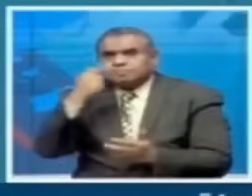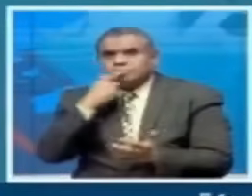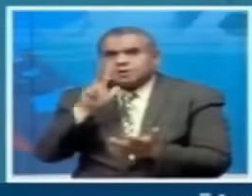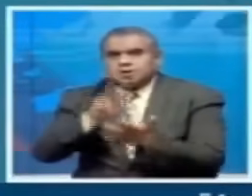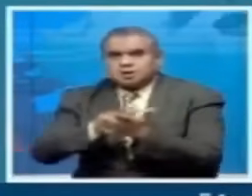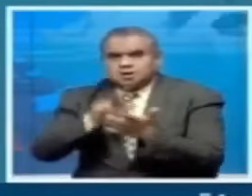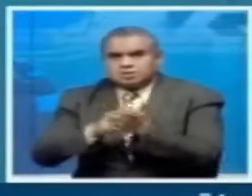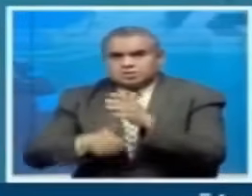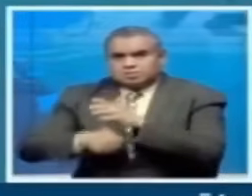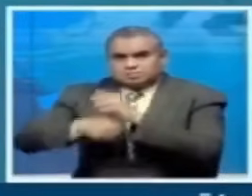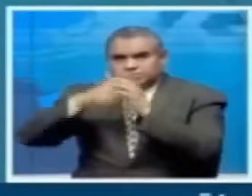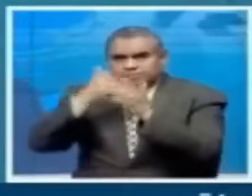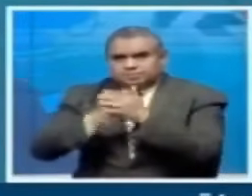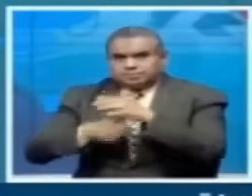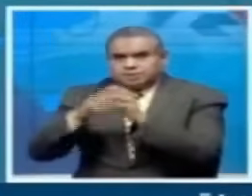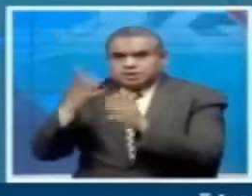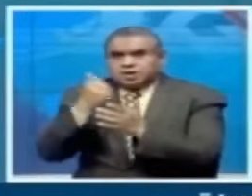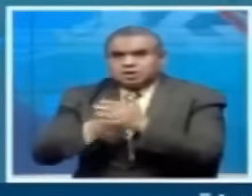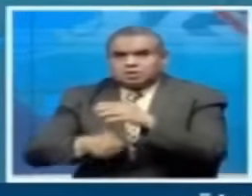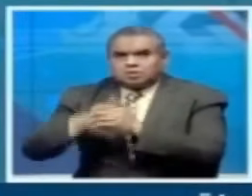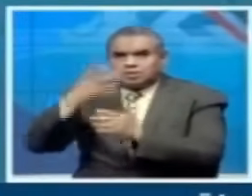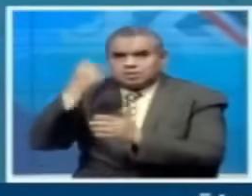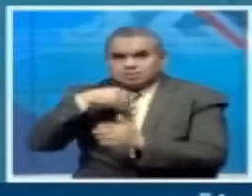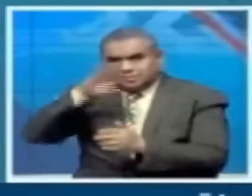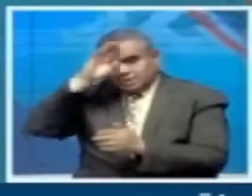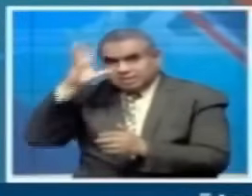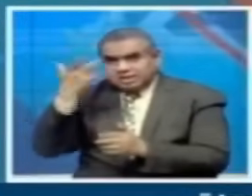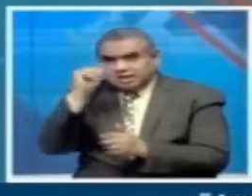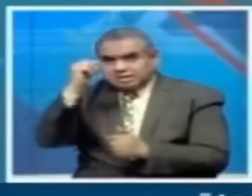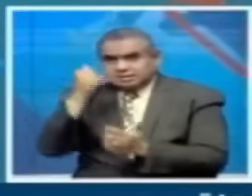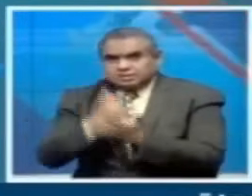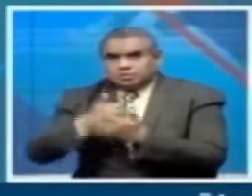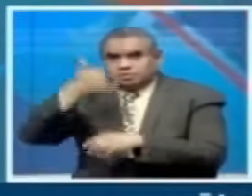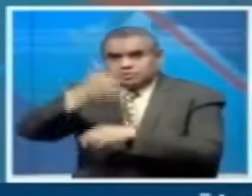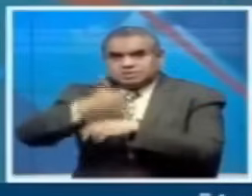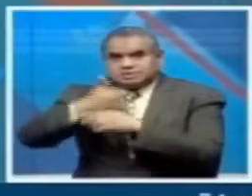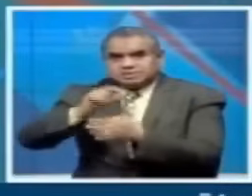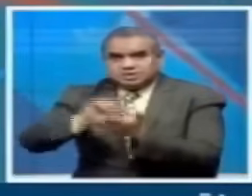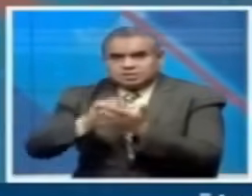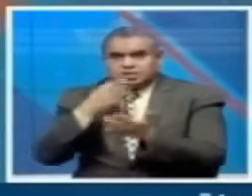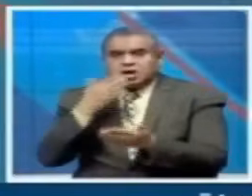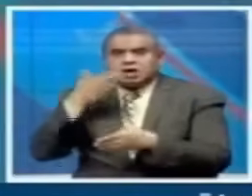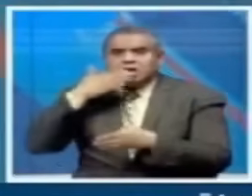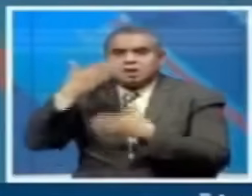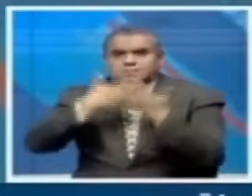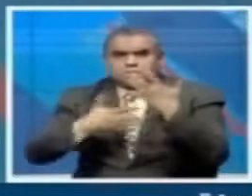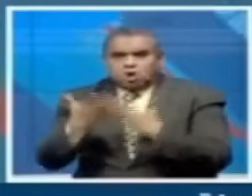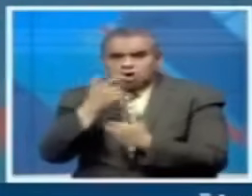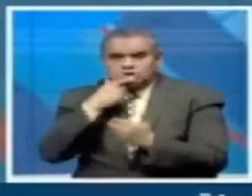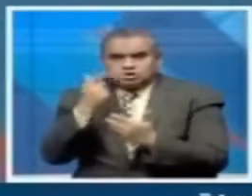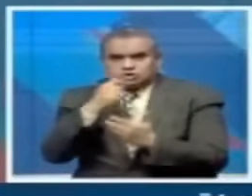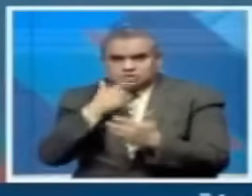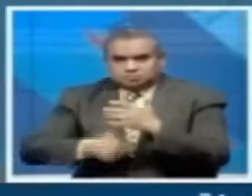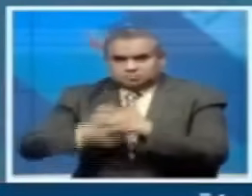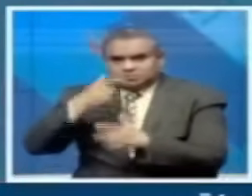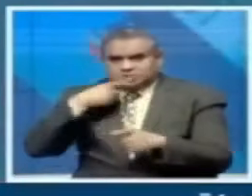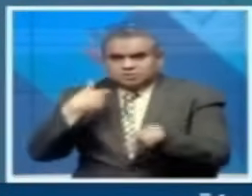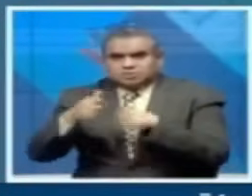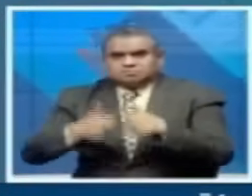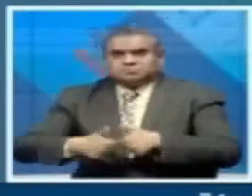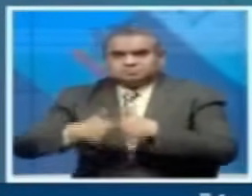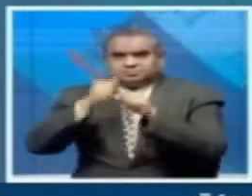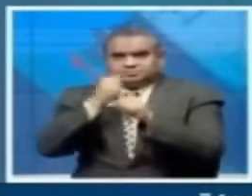من القرارات الأولية بينها قصر ملكية أجهزة ومؤسسات الدولة على المشروعات الاستراتيجية